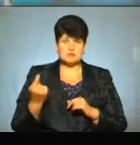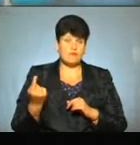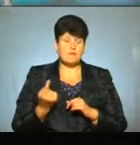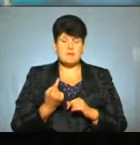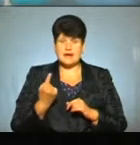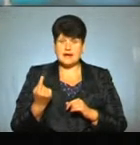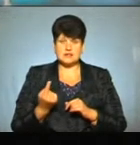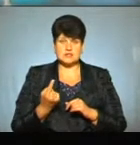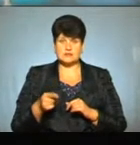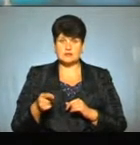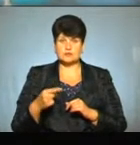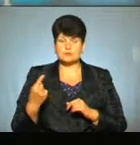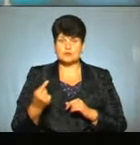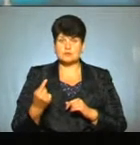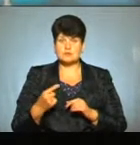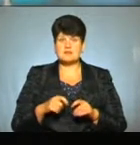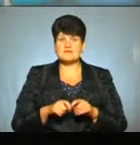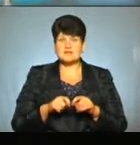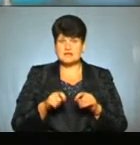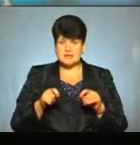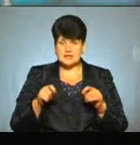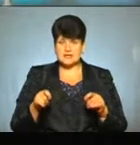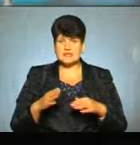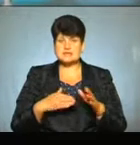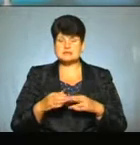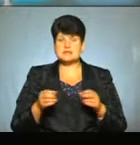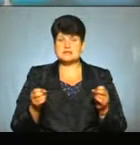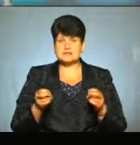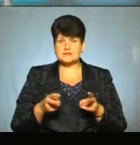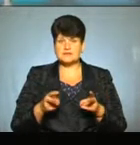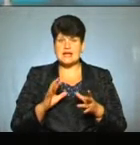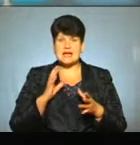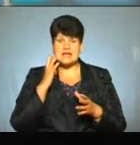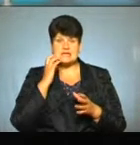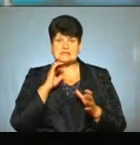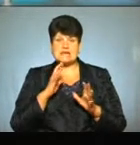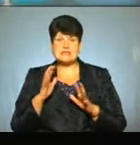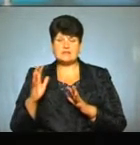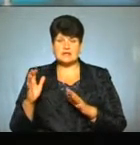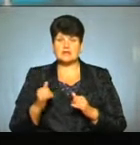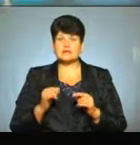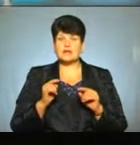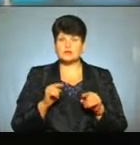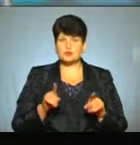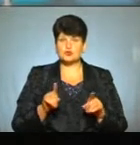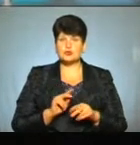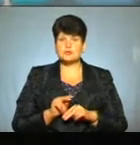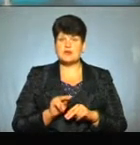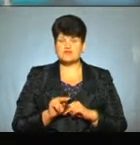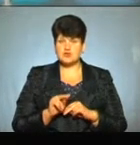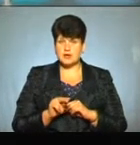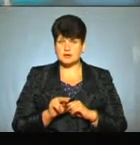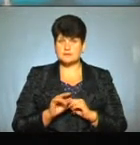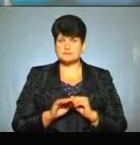вперше в Тернопільській області ми відкрили саме спеціальність садівників для того, щоб